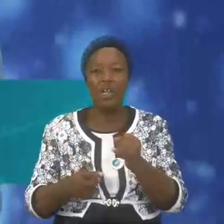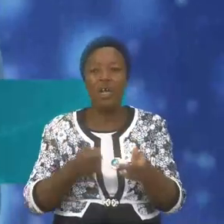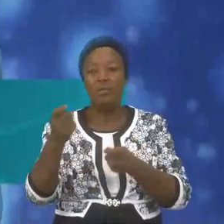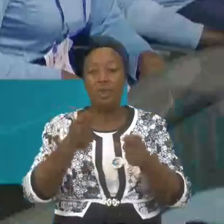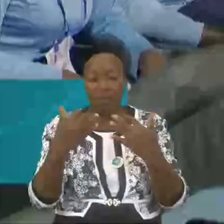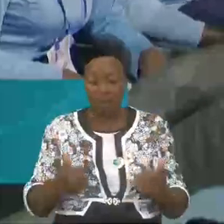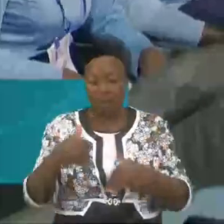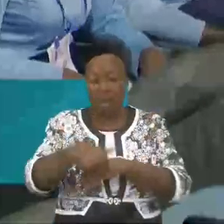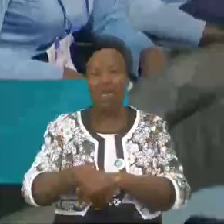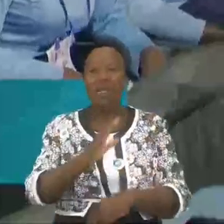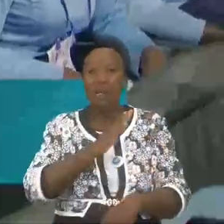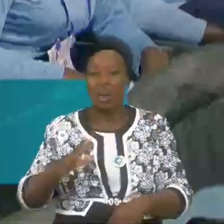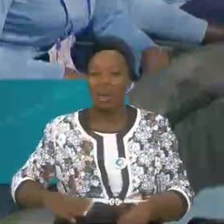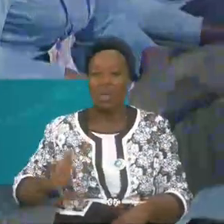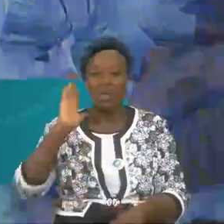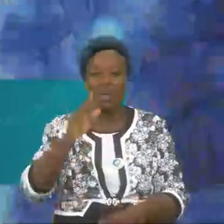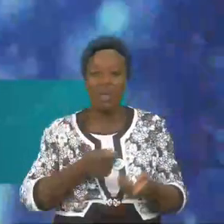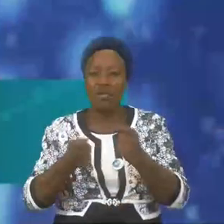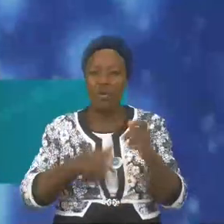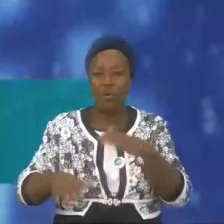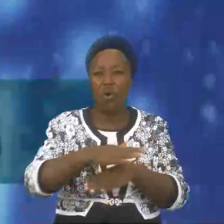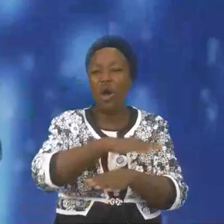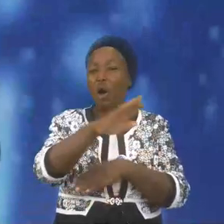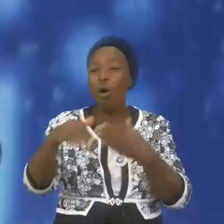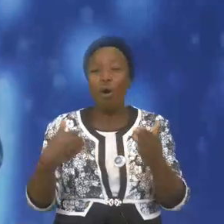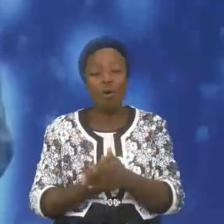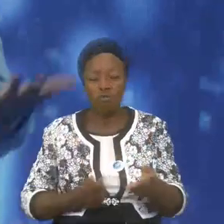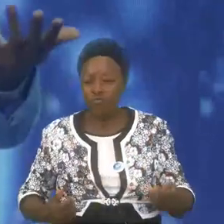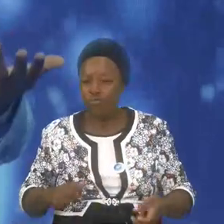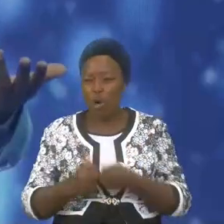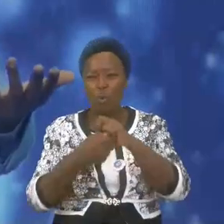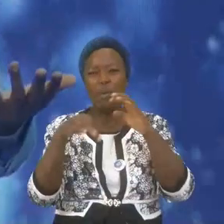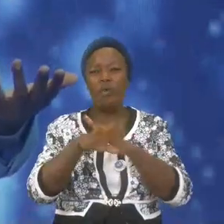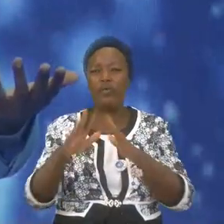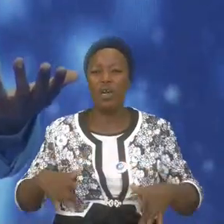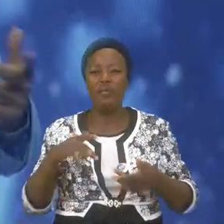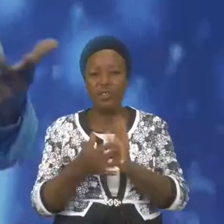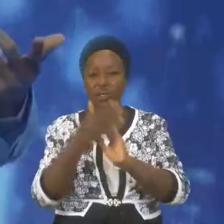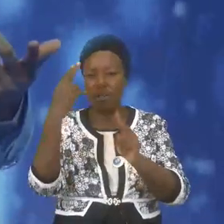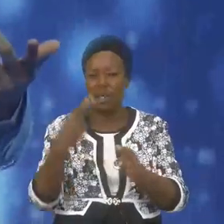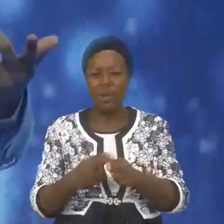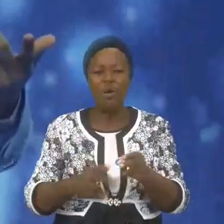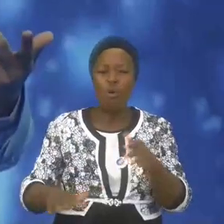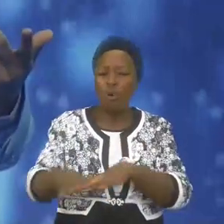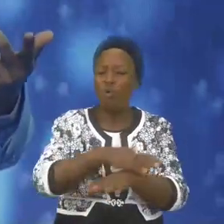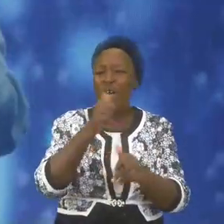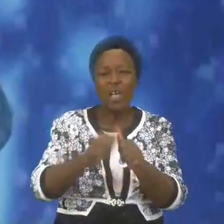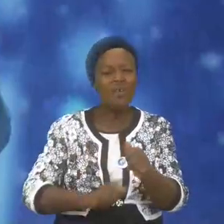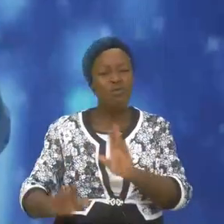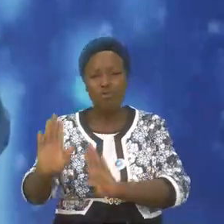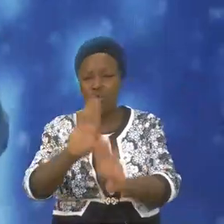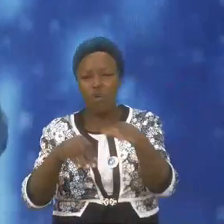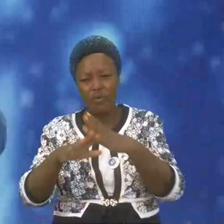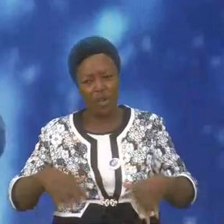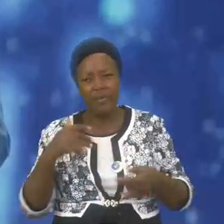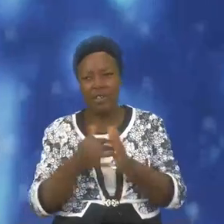Christ règnera sur tous les défis de ta vie. Sur tous les problèmes de ta